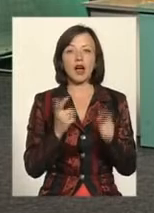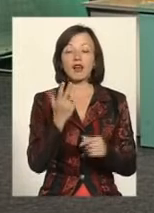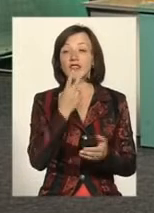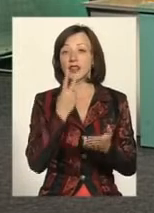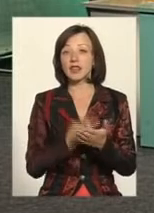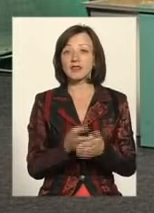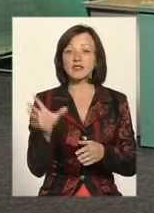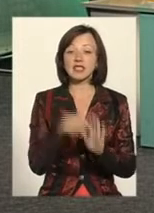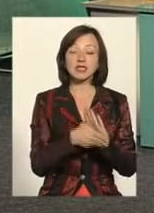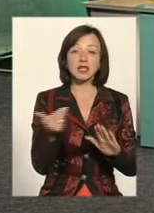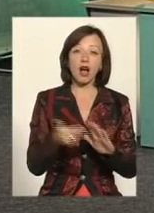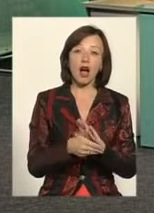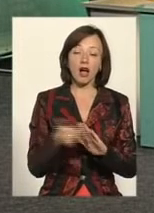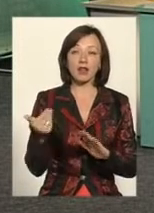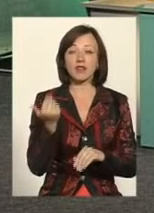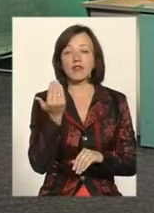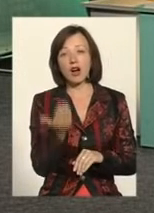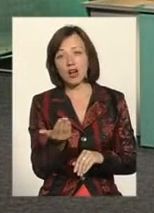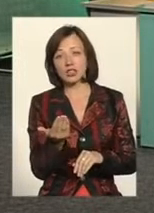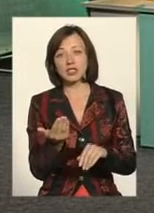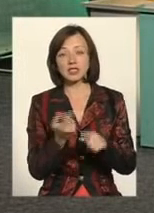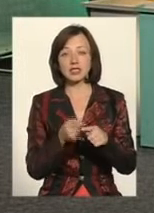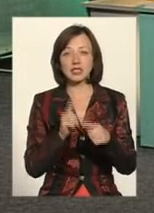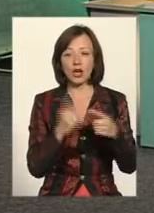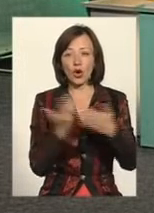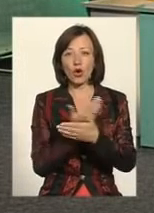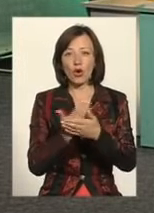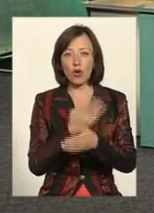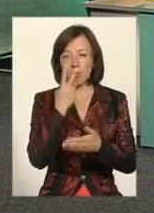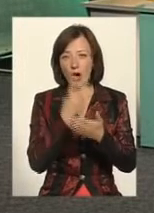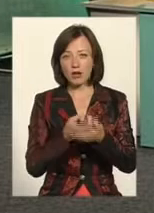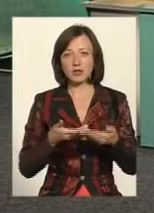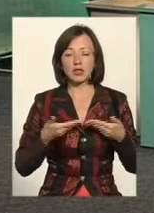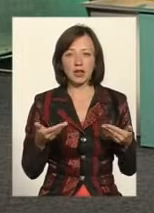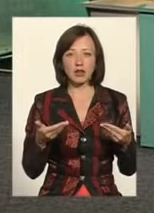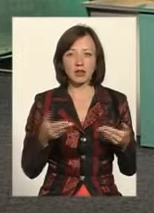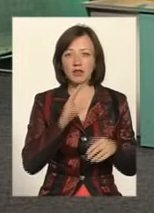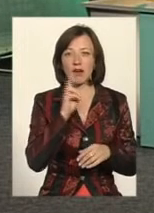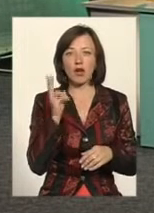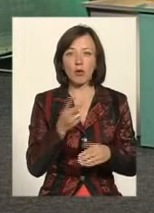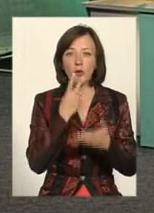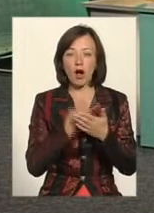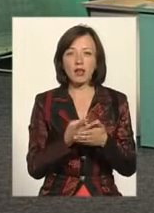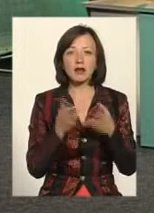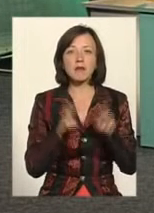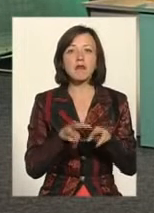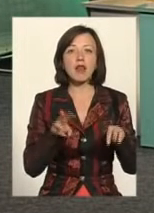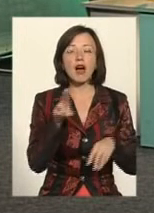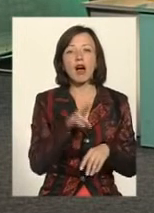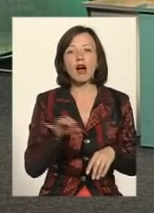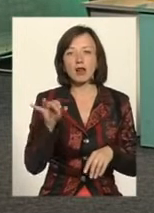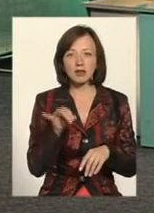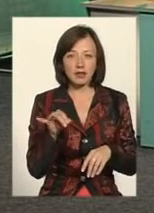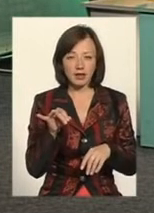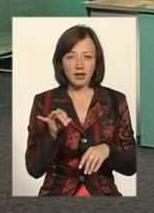дивитесь на ці заклики в виді ваших і оцих роликів, що крутили нам 2 роки, показували які мільярди, що з